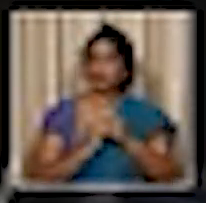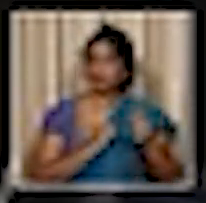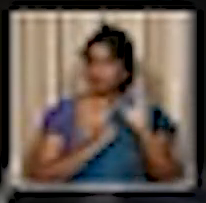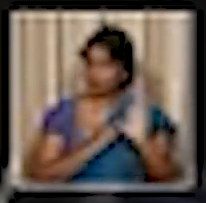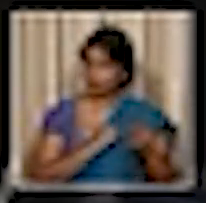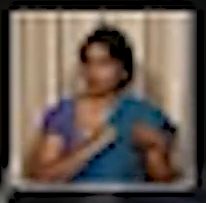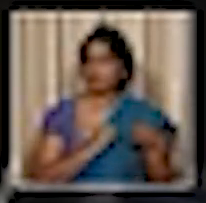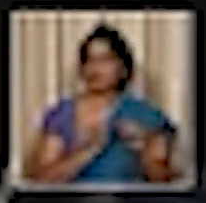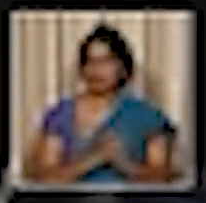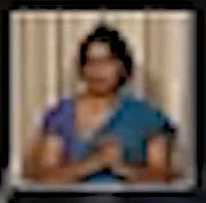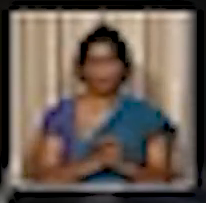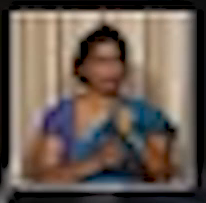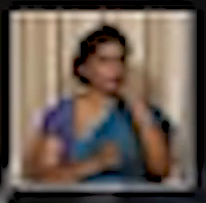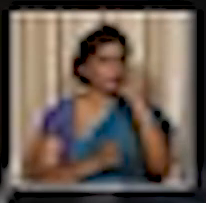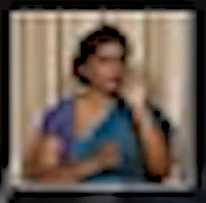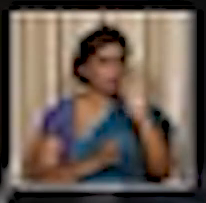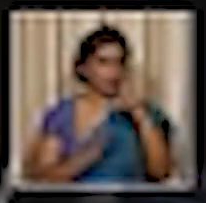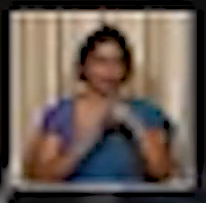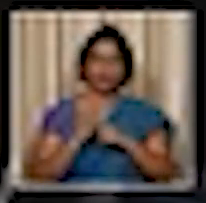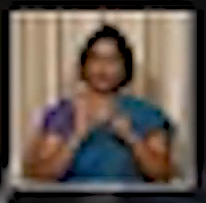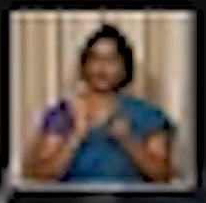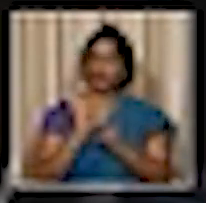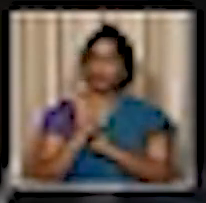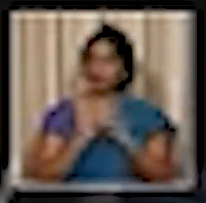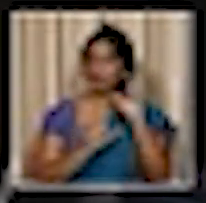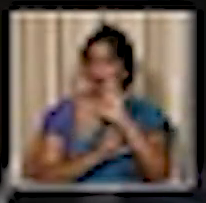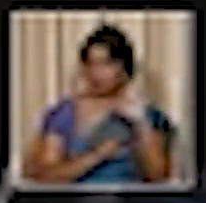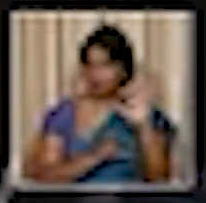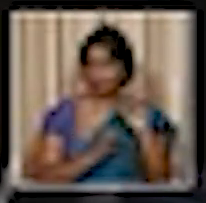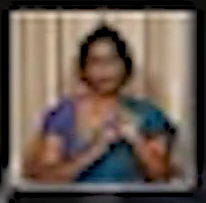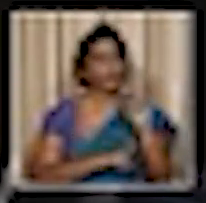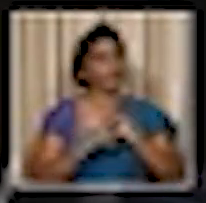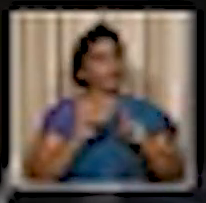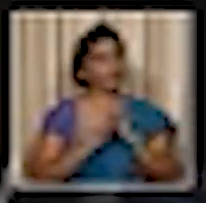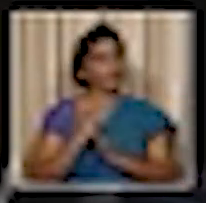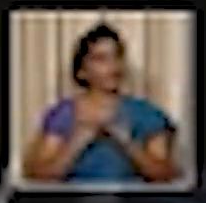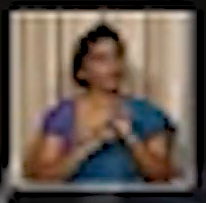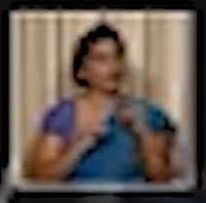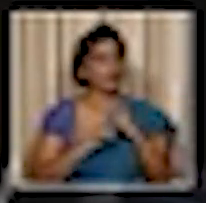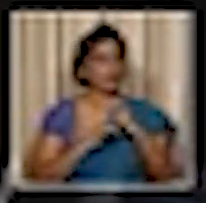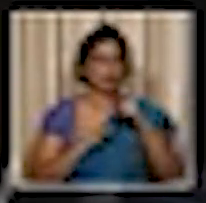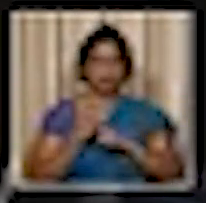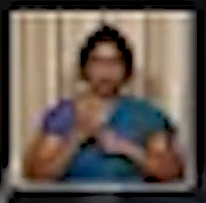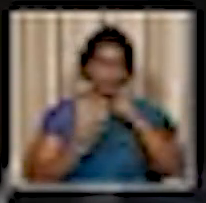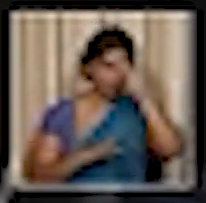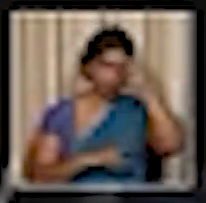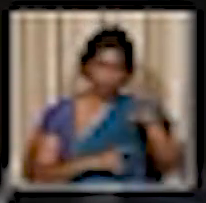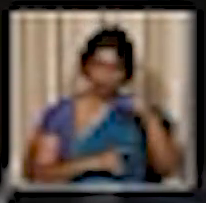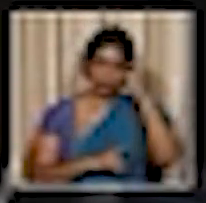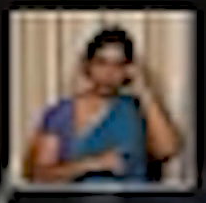අතර 2024 ජූනි 19 වන දින පාර්ලිමේන්තු මන්ත්‍රීගරු දයාසිරි ජයසේකර මහතා